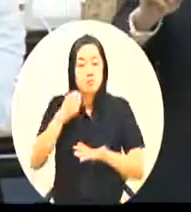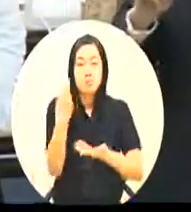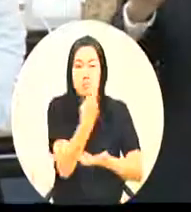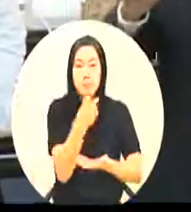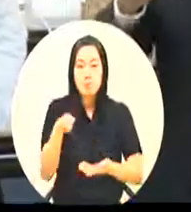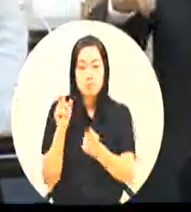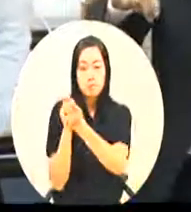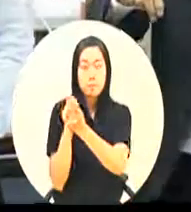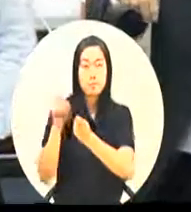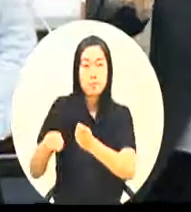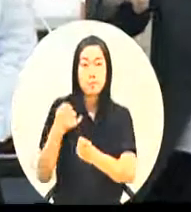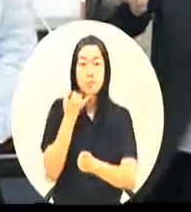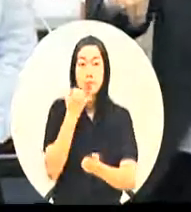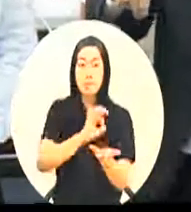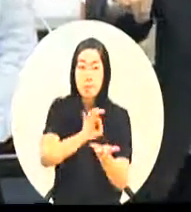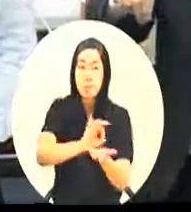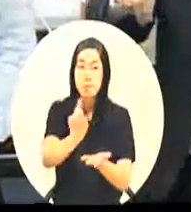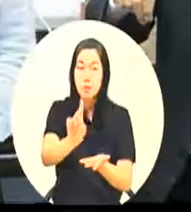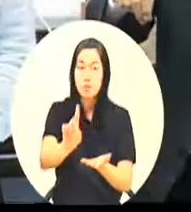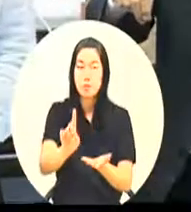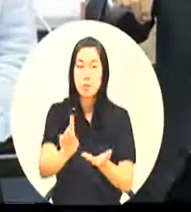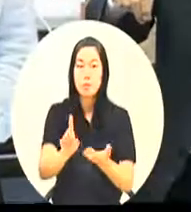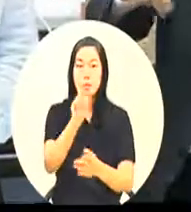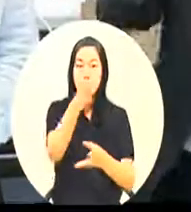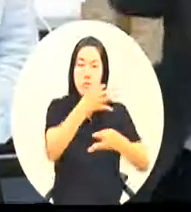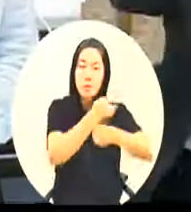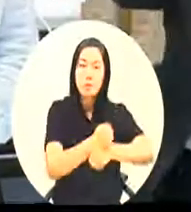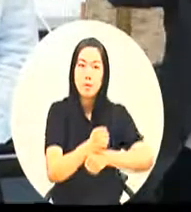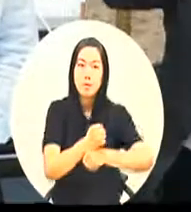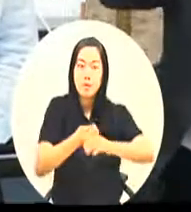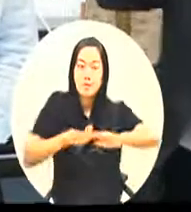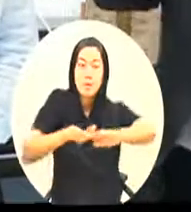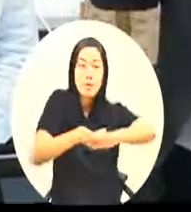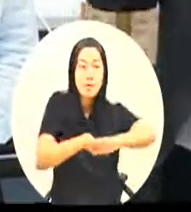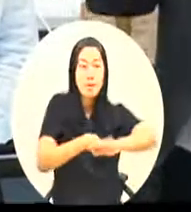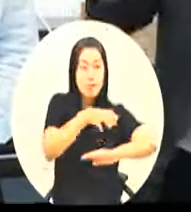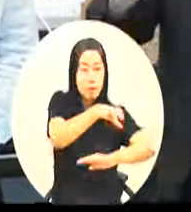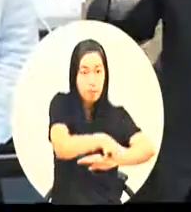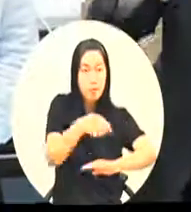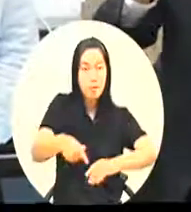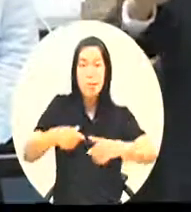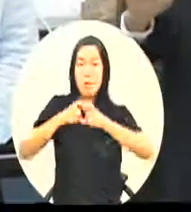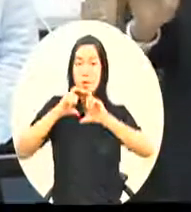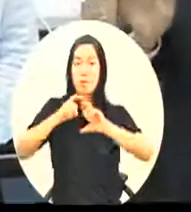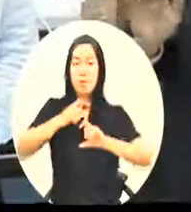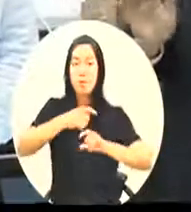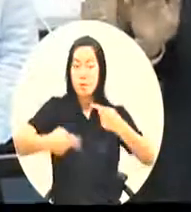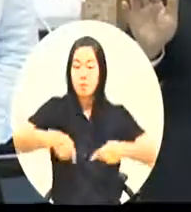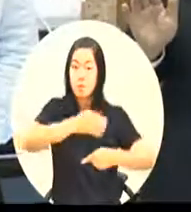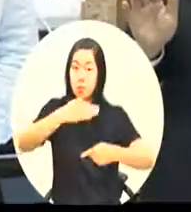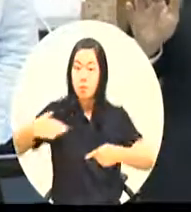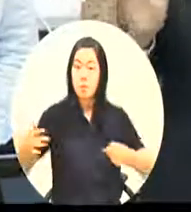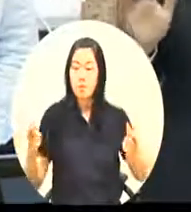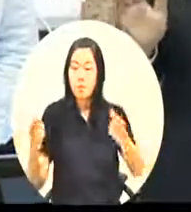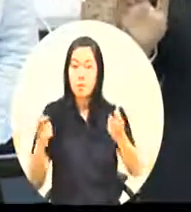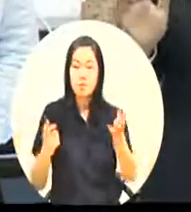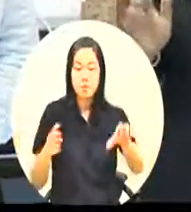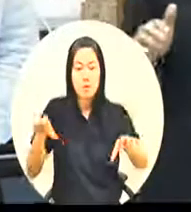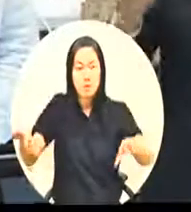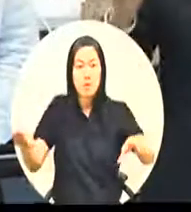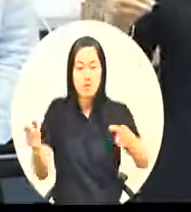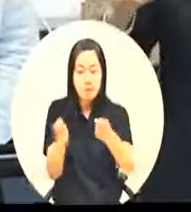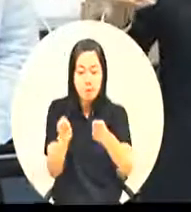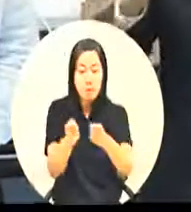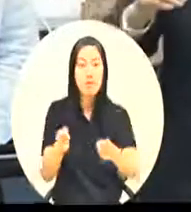的就是我们会使用这个一号码头那个地方，所以跟回到这个鼓山那边是不会很远的，几乎是一样